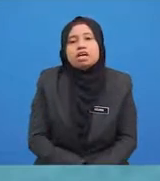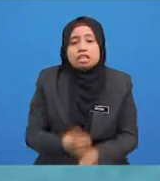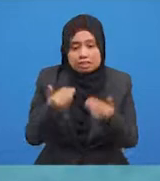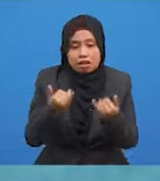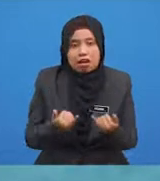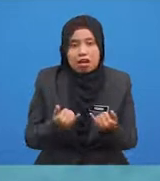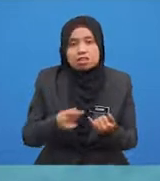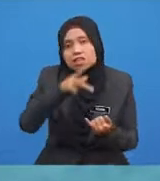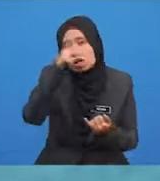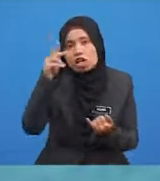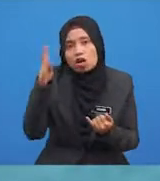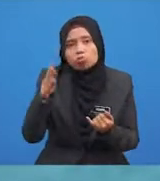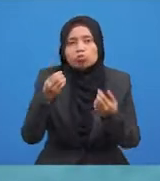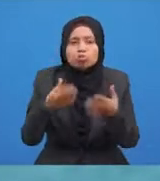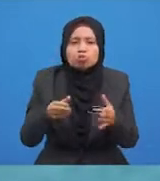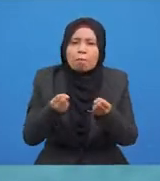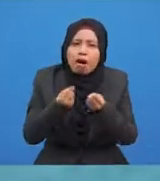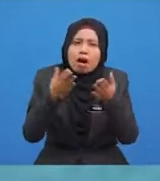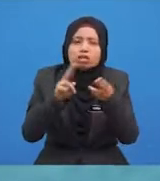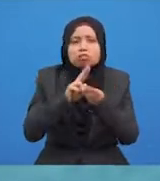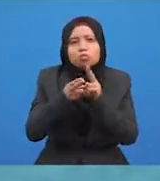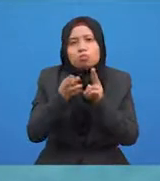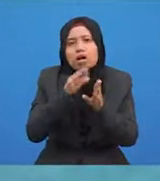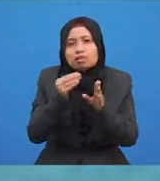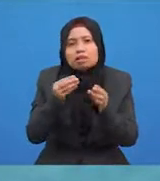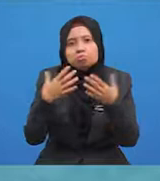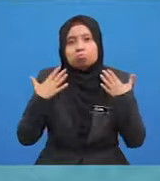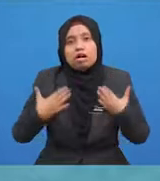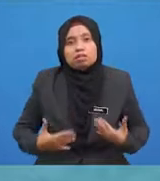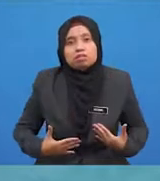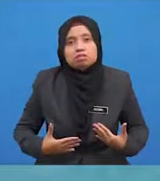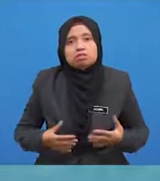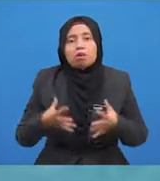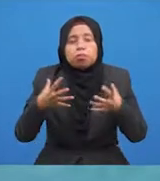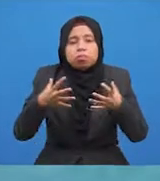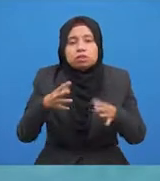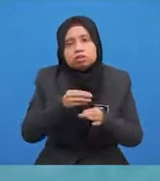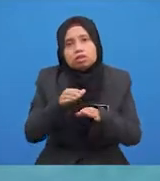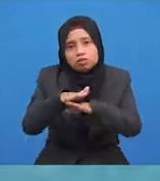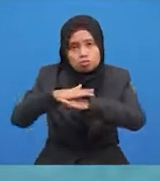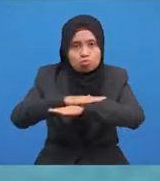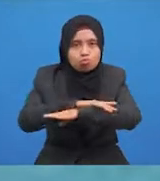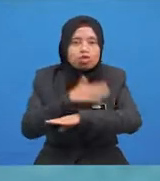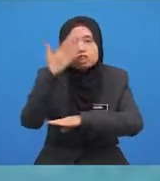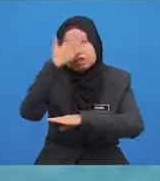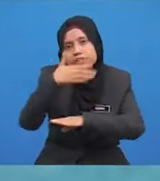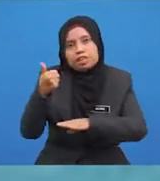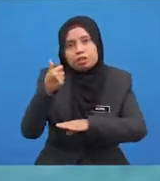Kini, kelabu sudah banyak berubah dan badannya semakin tembam dan bulunya yang